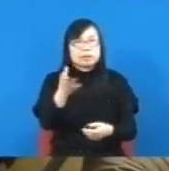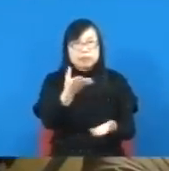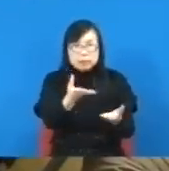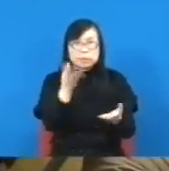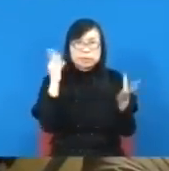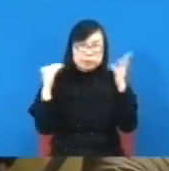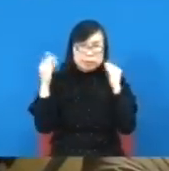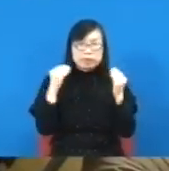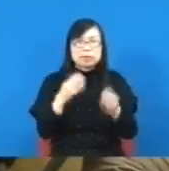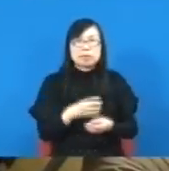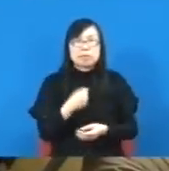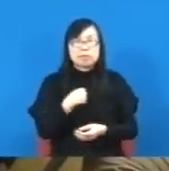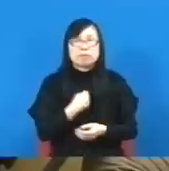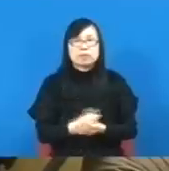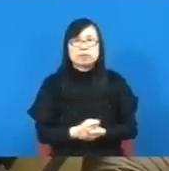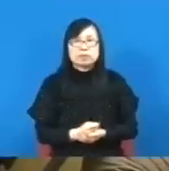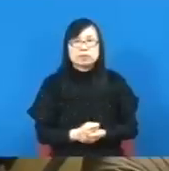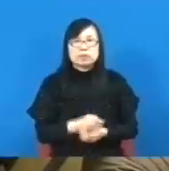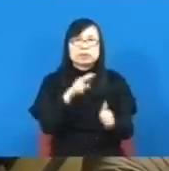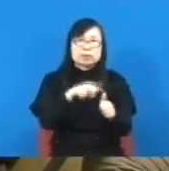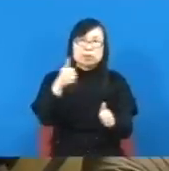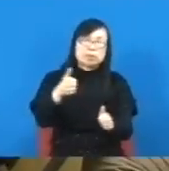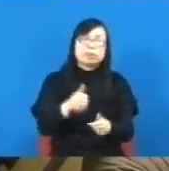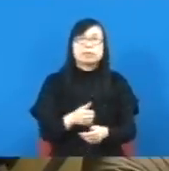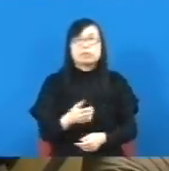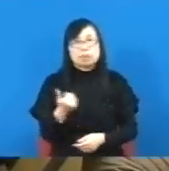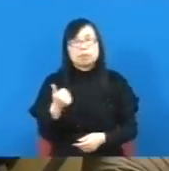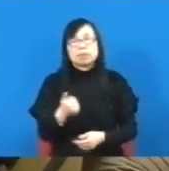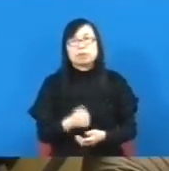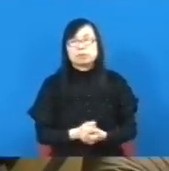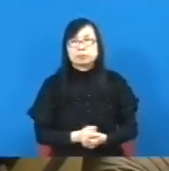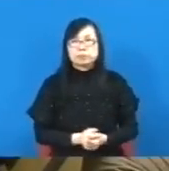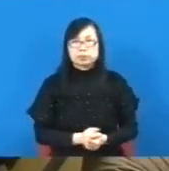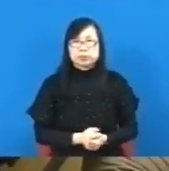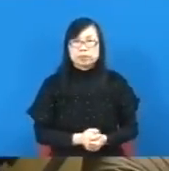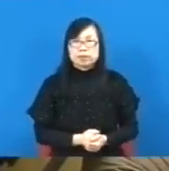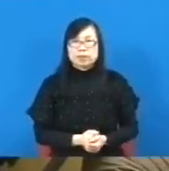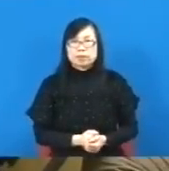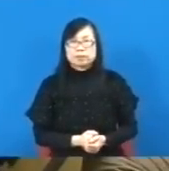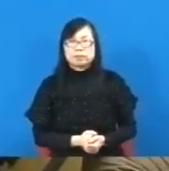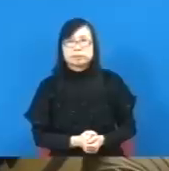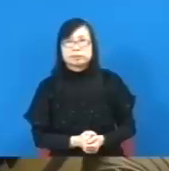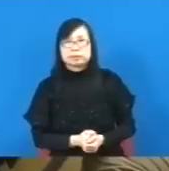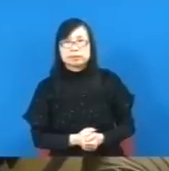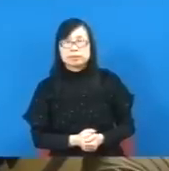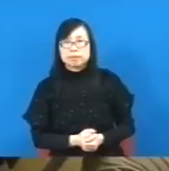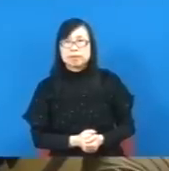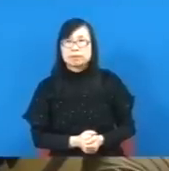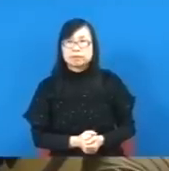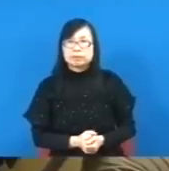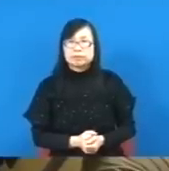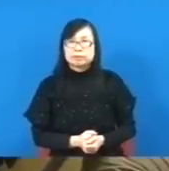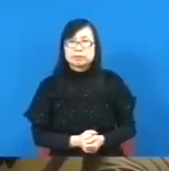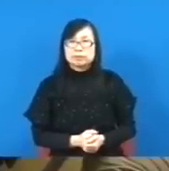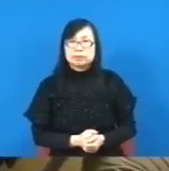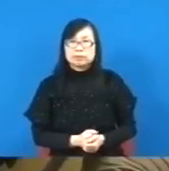嘢？我唔摸得掂你，咁就冇搞噶嘛，係嘛？唔好意思㗎，係嘛？即